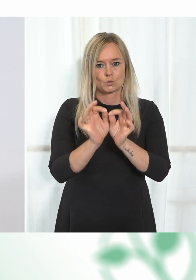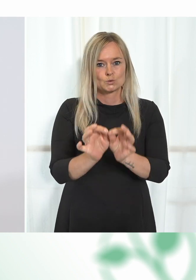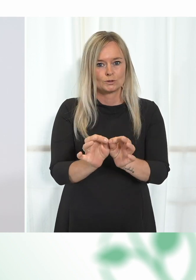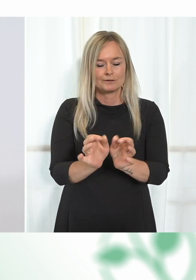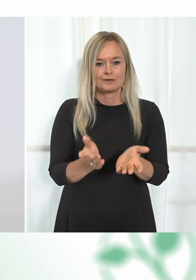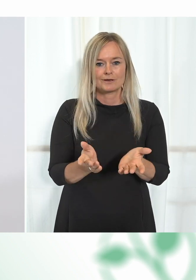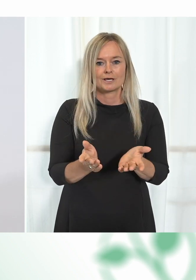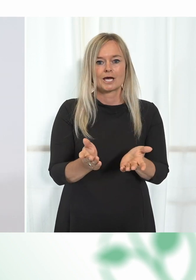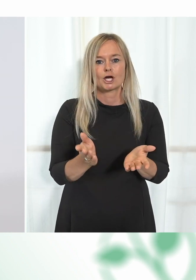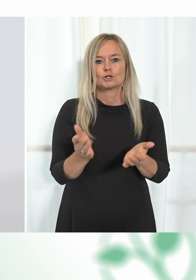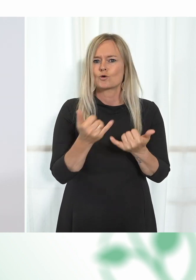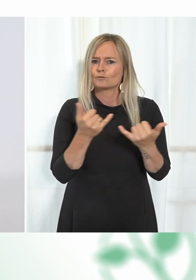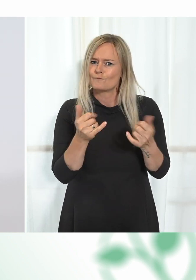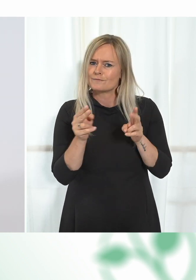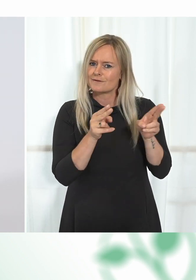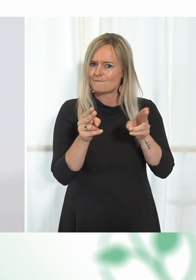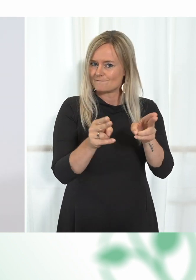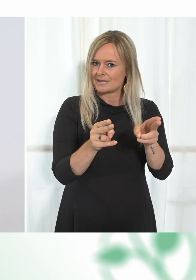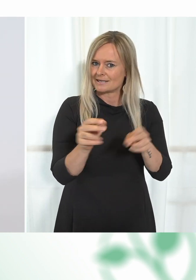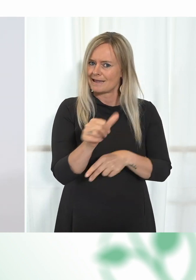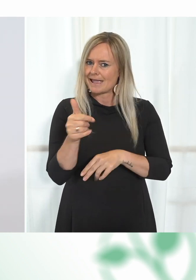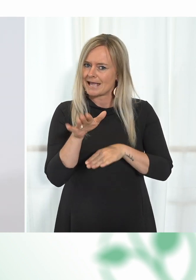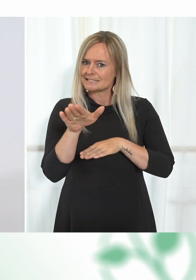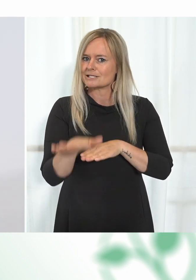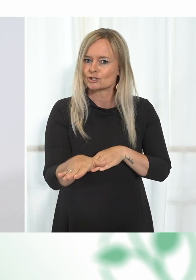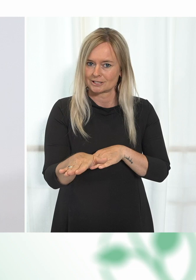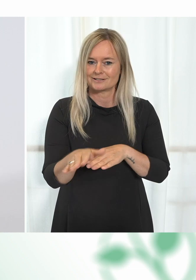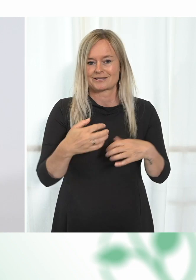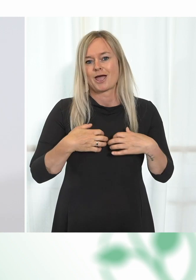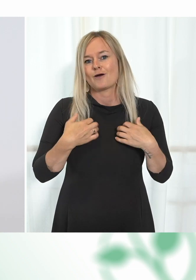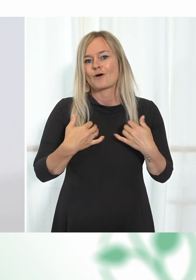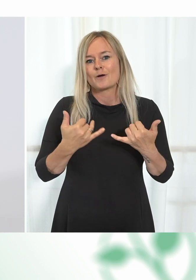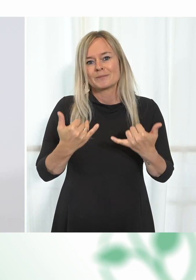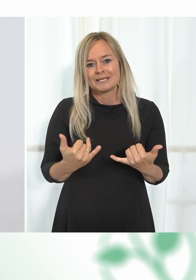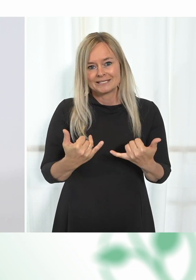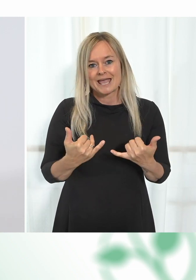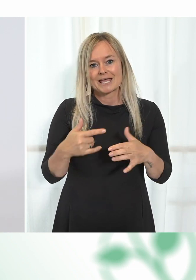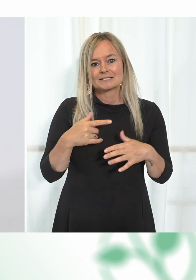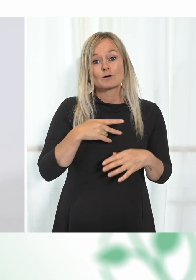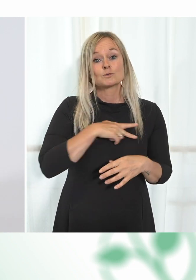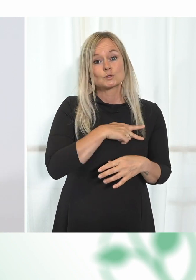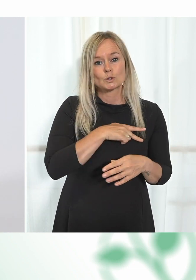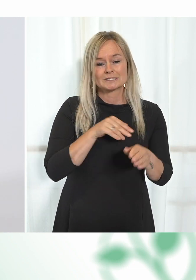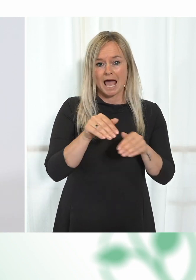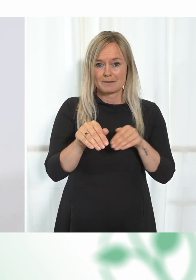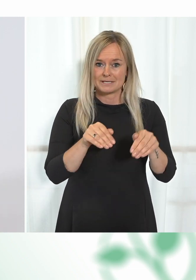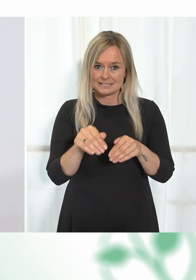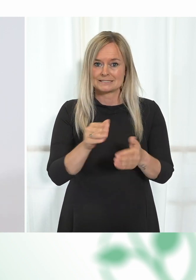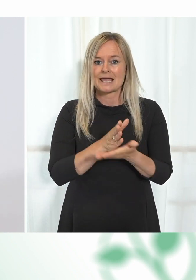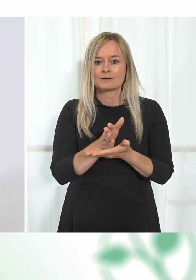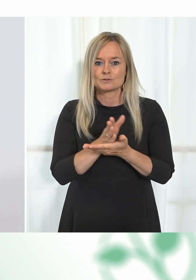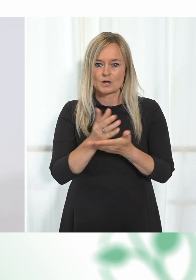die Wege sind, die ersten Schritte, die man setzen kann, freue ich mich, dass ich jetzt vom Sozialministerium Service Oberösterreich